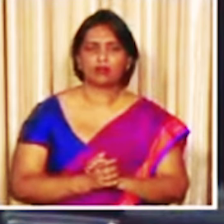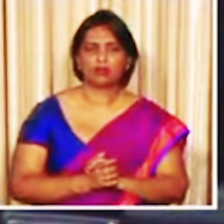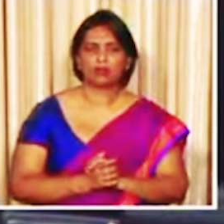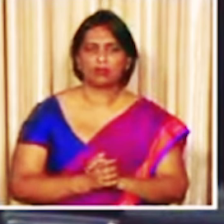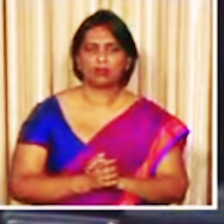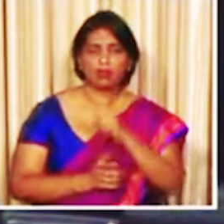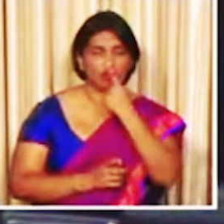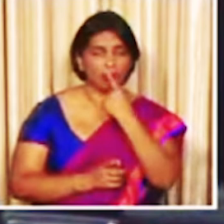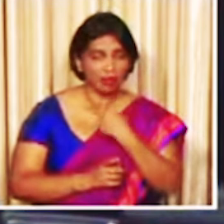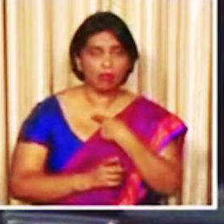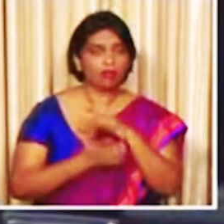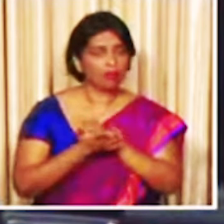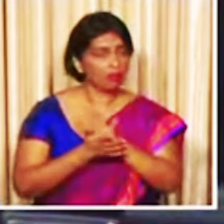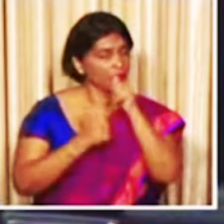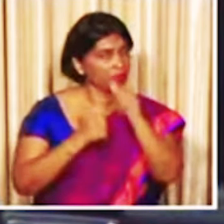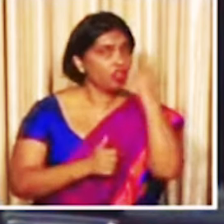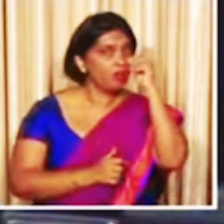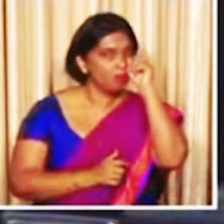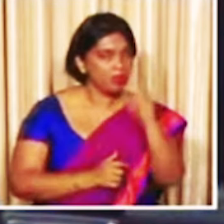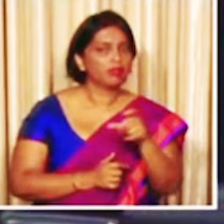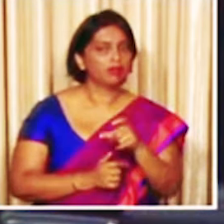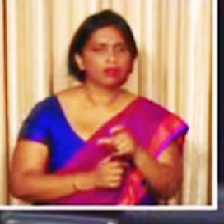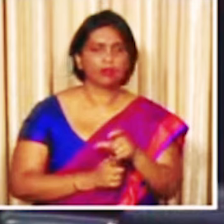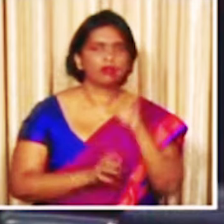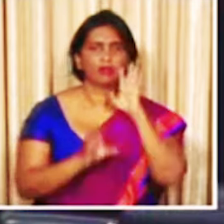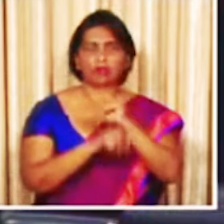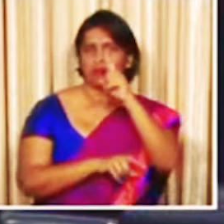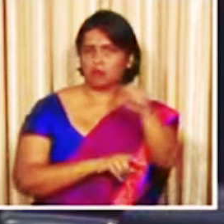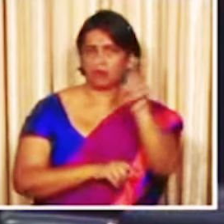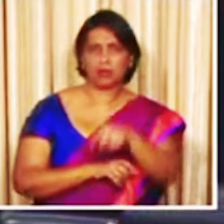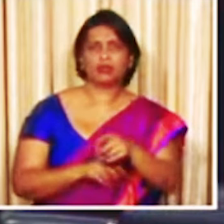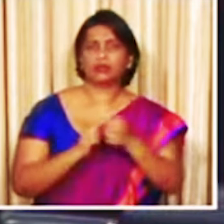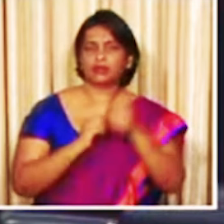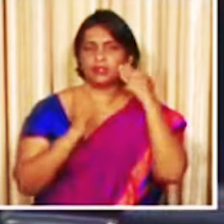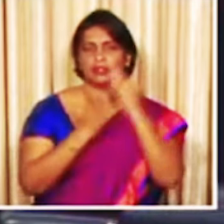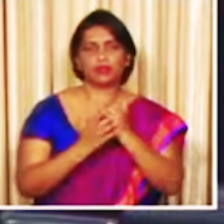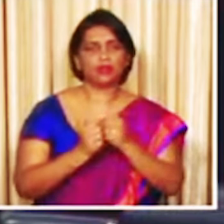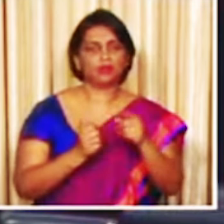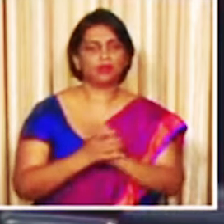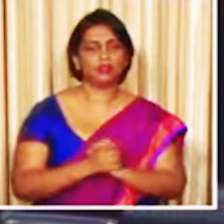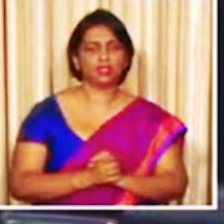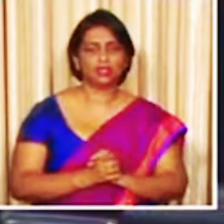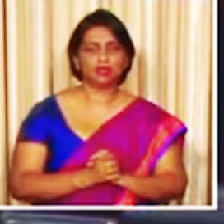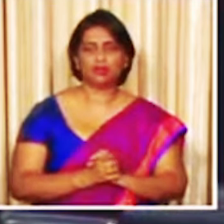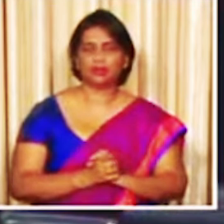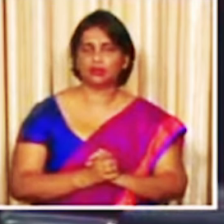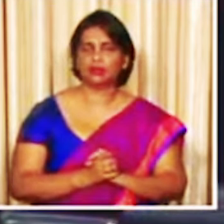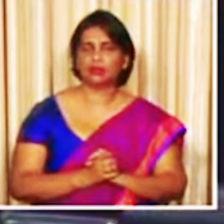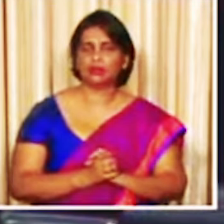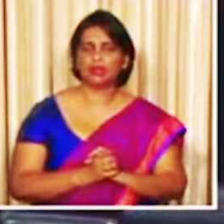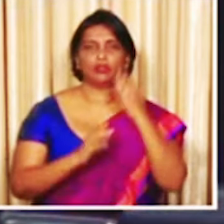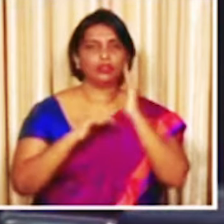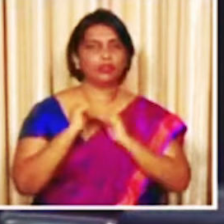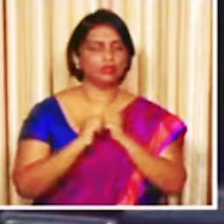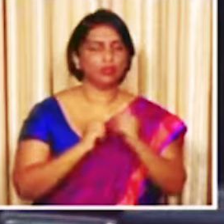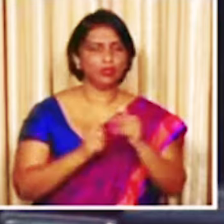ඒක ඔබතුමිය නිවැරදි කරන්න හරියට හොයලා බලලා, මොකද මේ ප්‍රකාශය වැරදි. එහෙම දෙයක් සිද්ධ වෙන්නේ නැති නිසා. දැන් ගරු